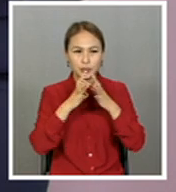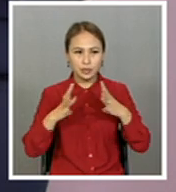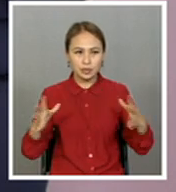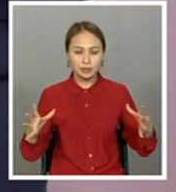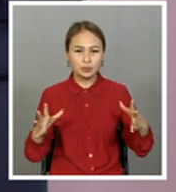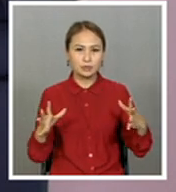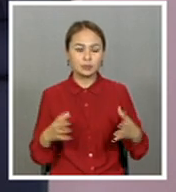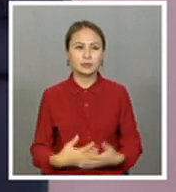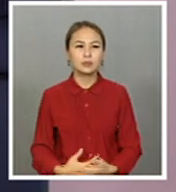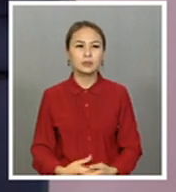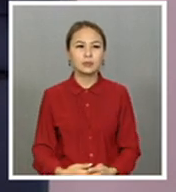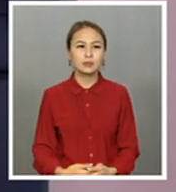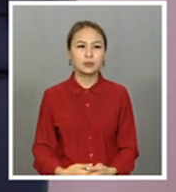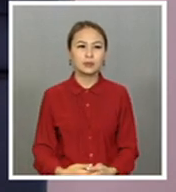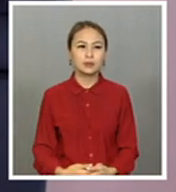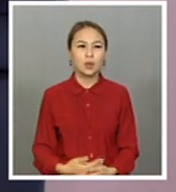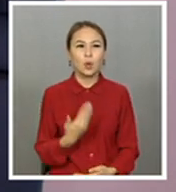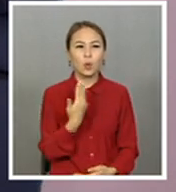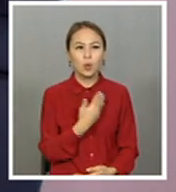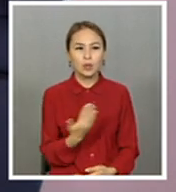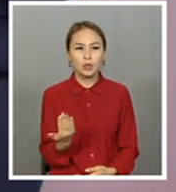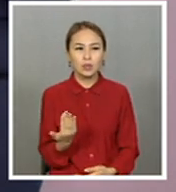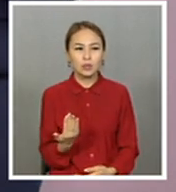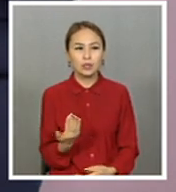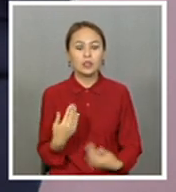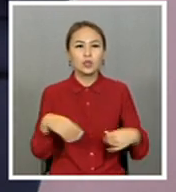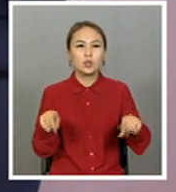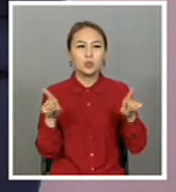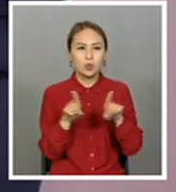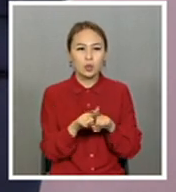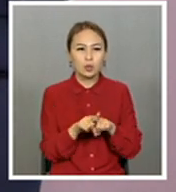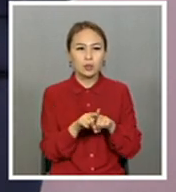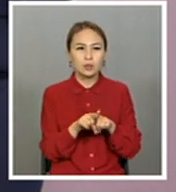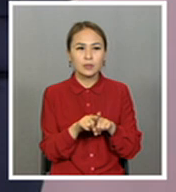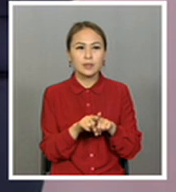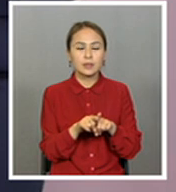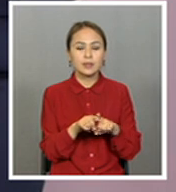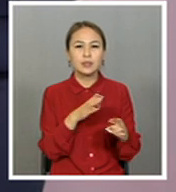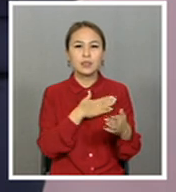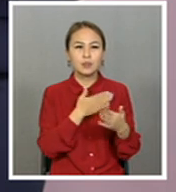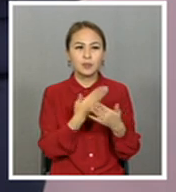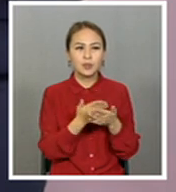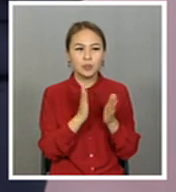үрлесе, ол соғұрлым серпімді болады.